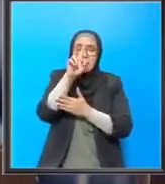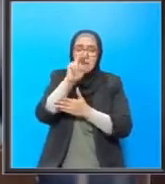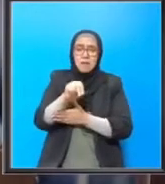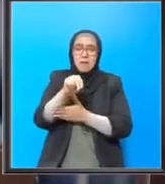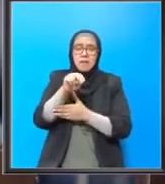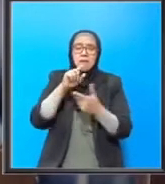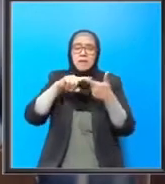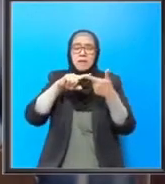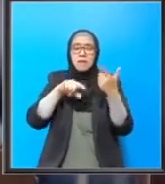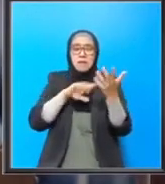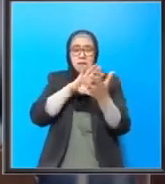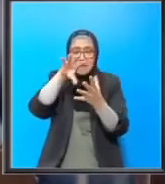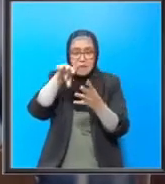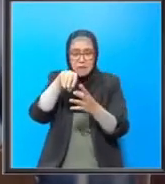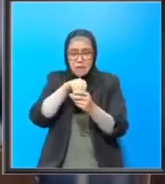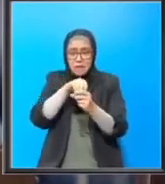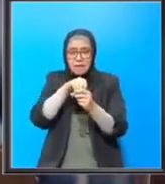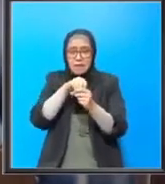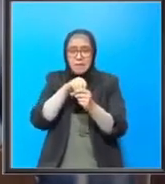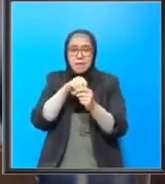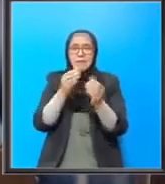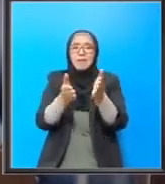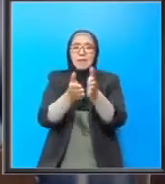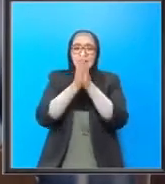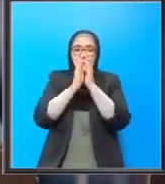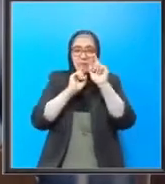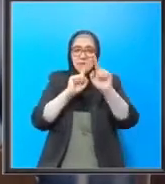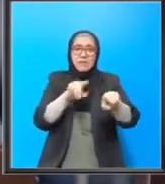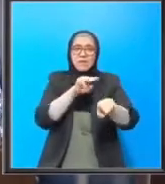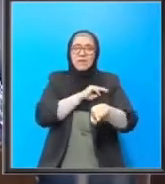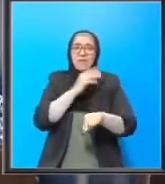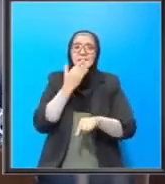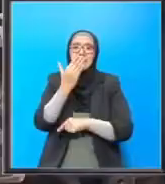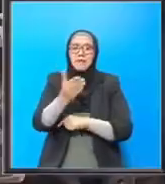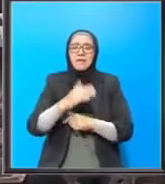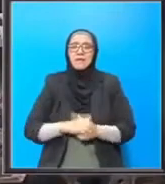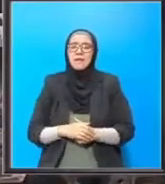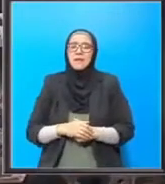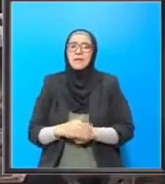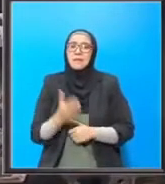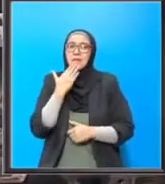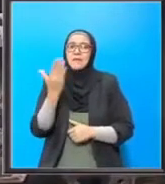Den pintasan mohon copan menteri Terima kasih